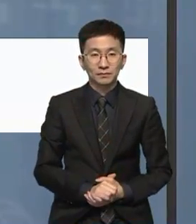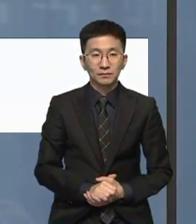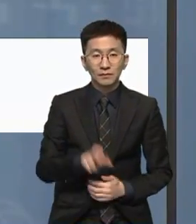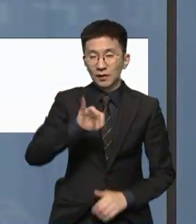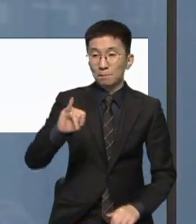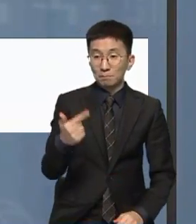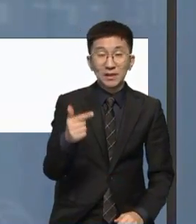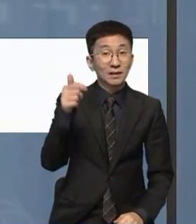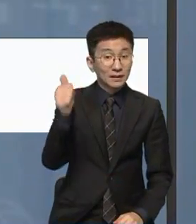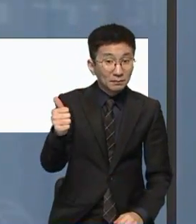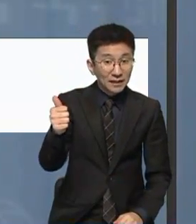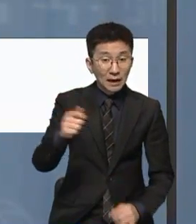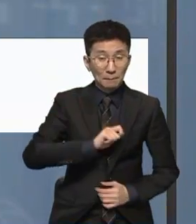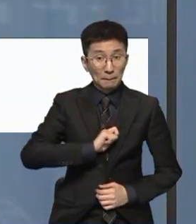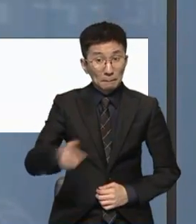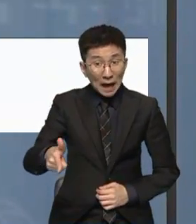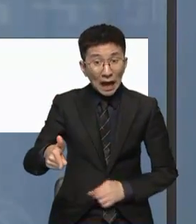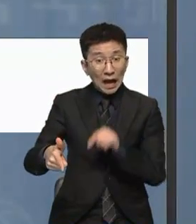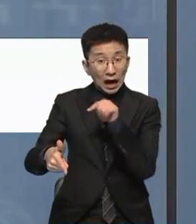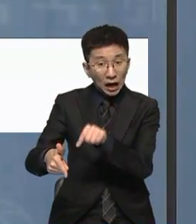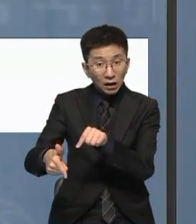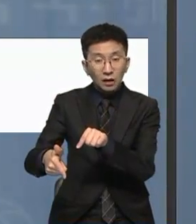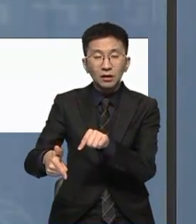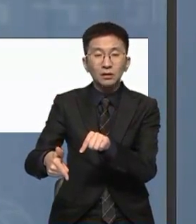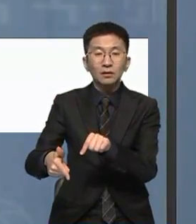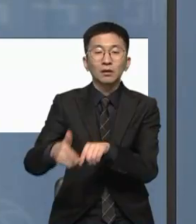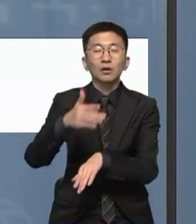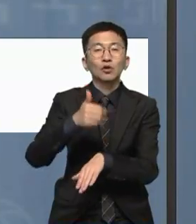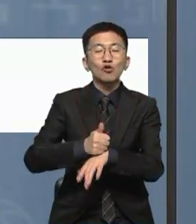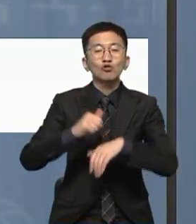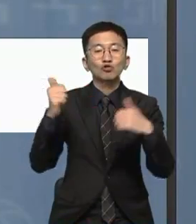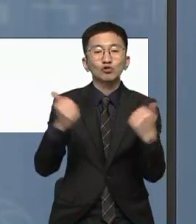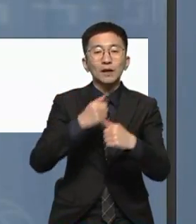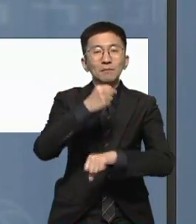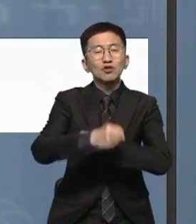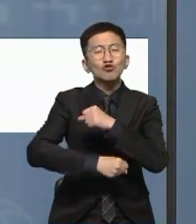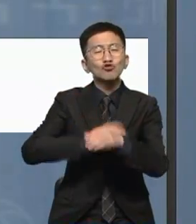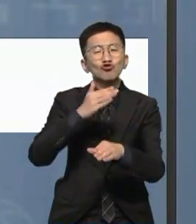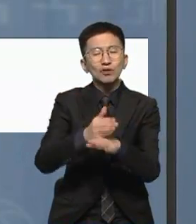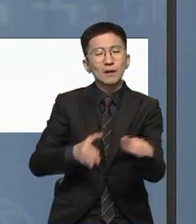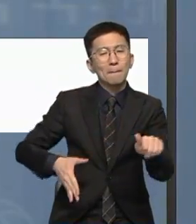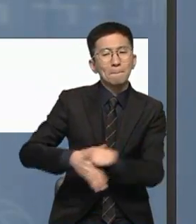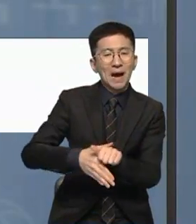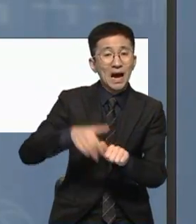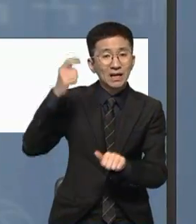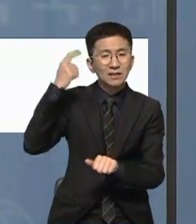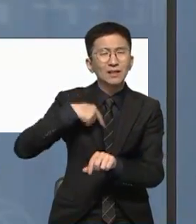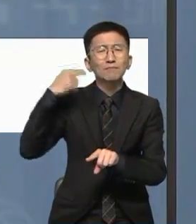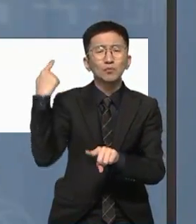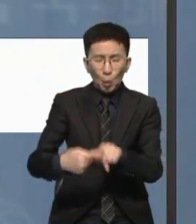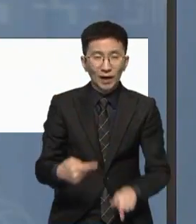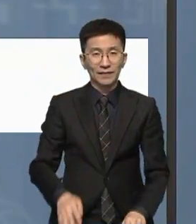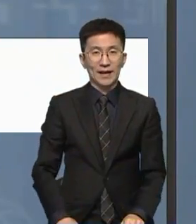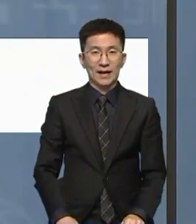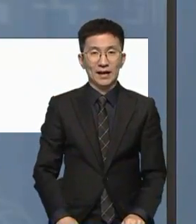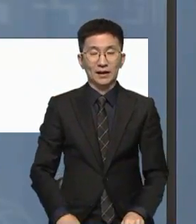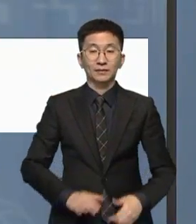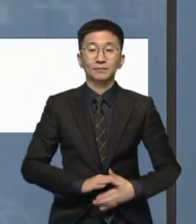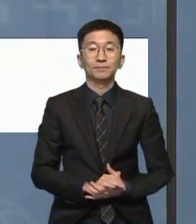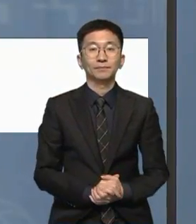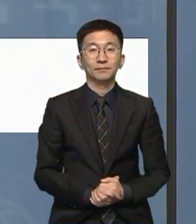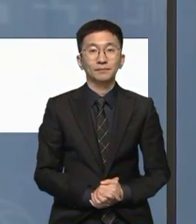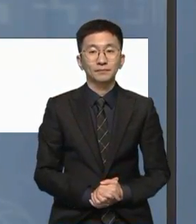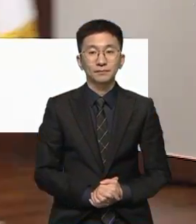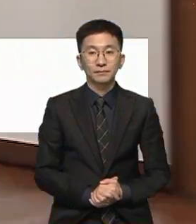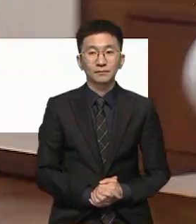민형배 법사위원 탈당을 대국회 민주주의 테러라고 한다면 뭐라고